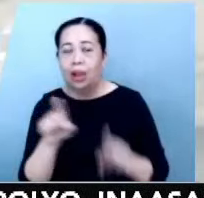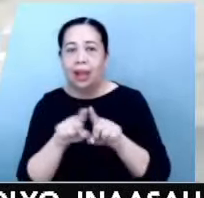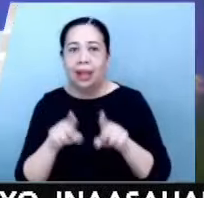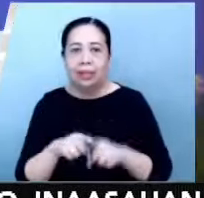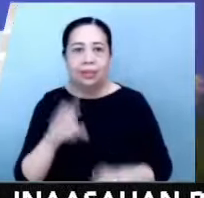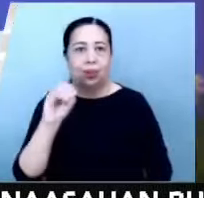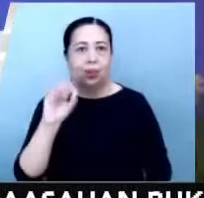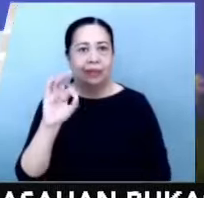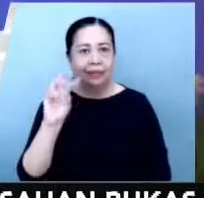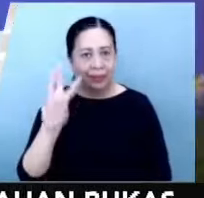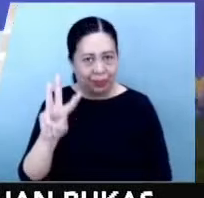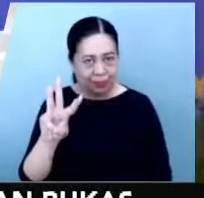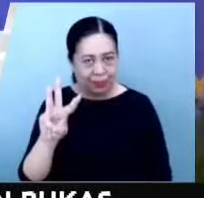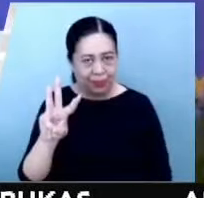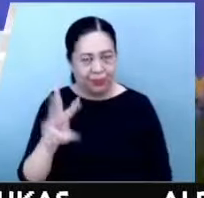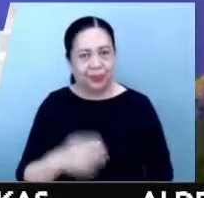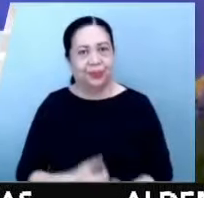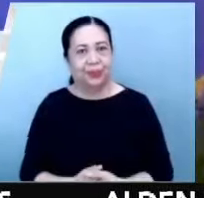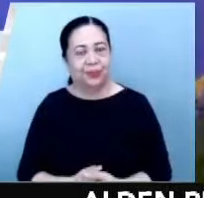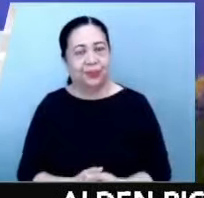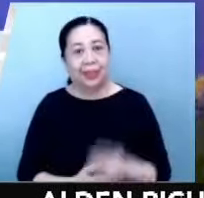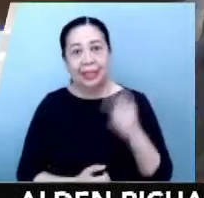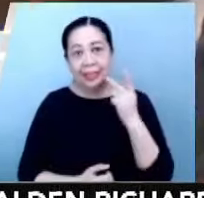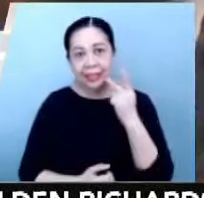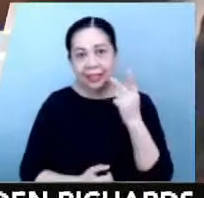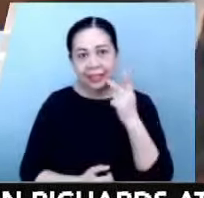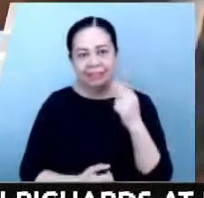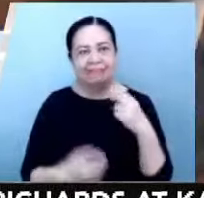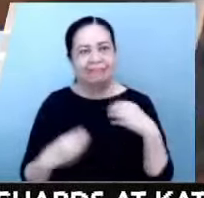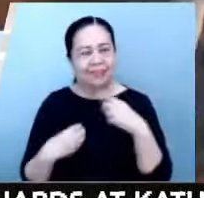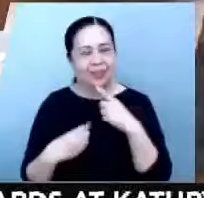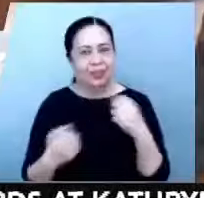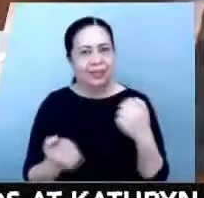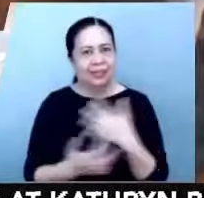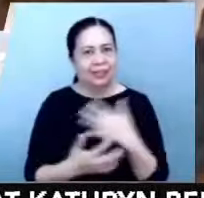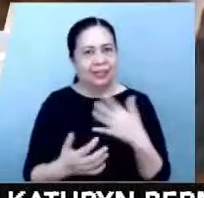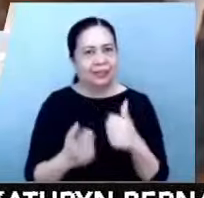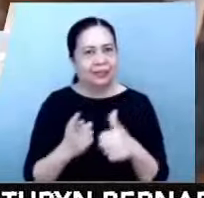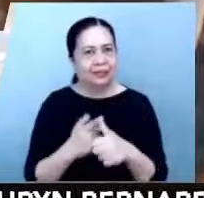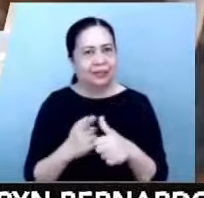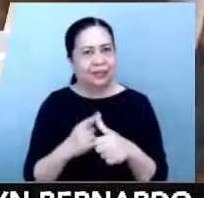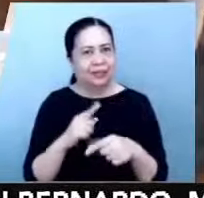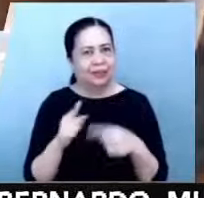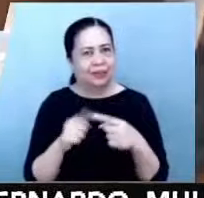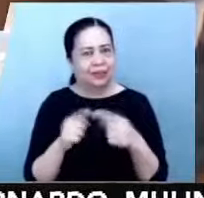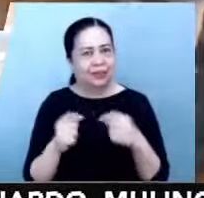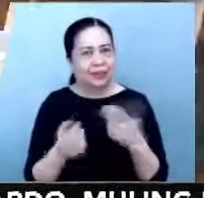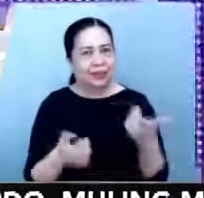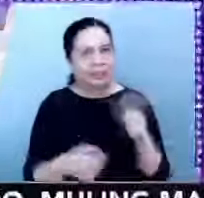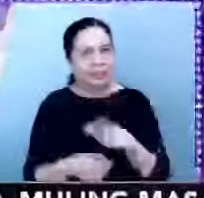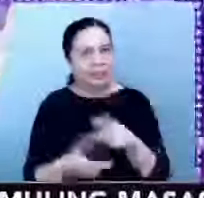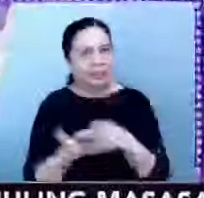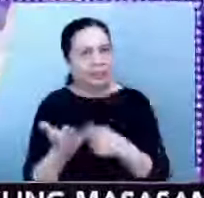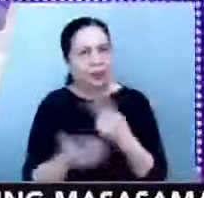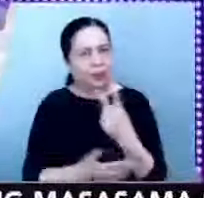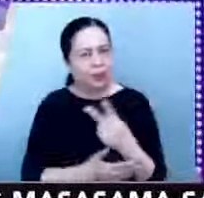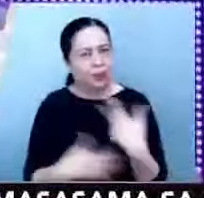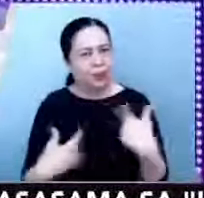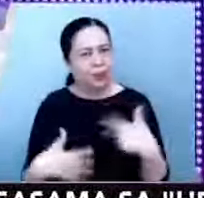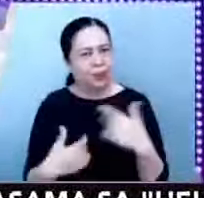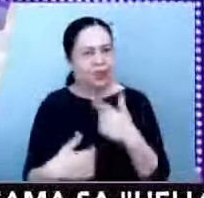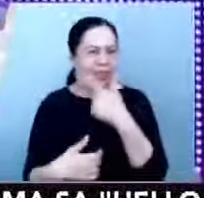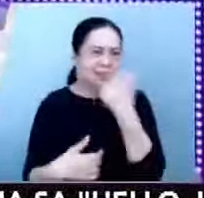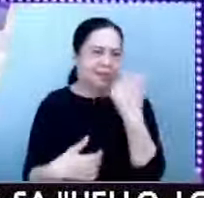workers. Si Kathryn daw aminadong natakot noong una na gawin ang sequel ng pelikula. Kasi hindi ko alam